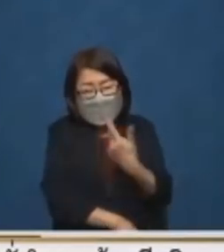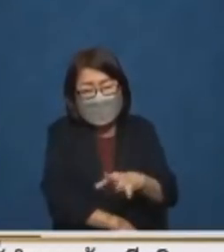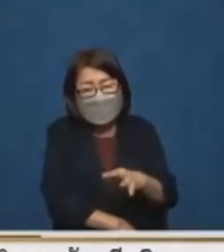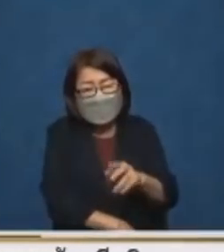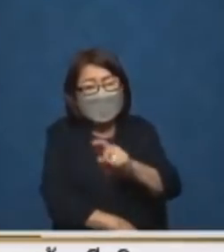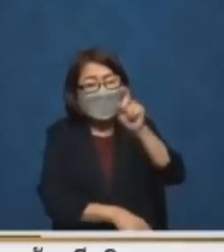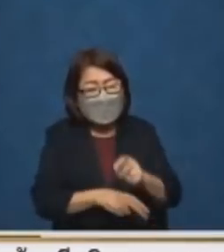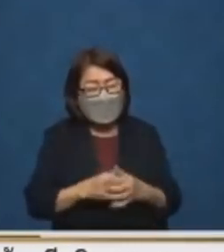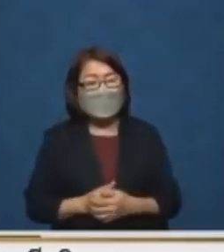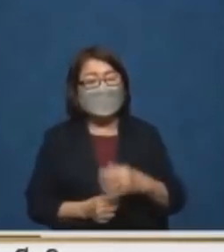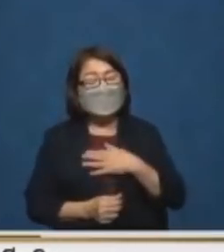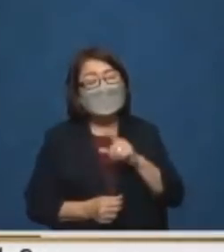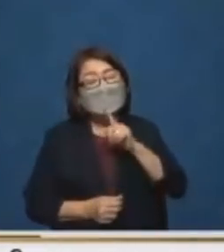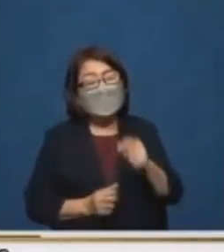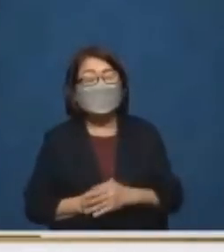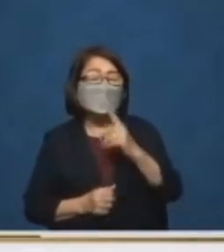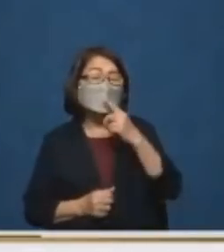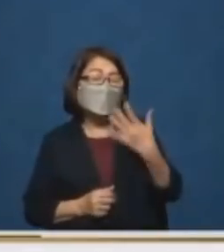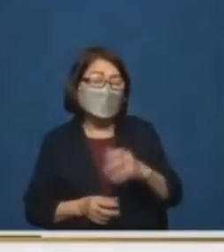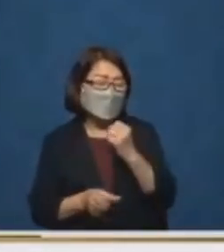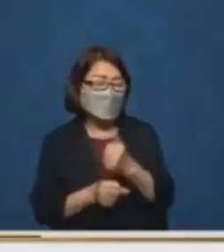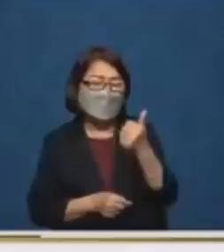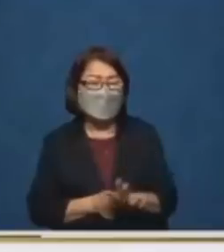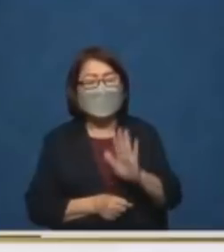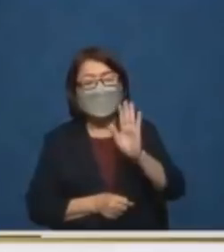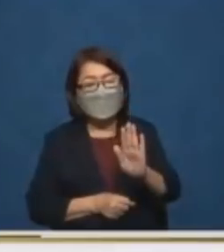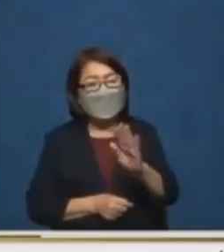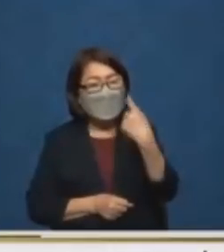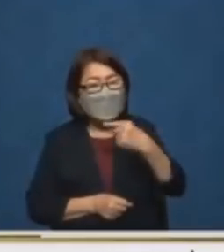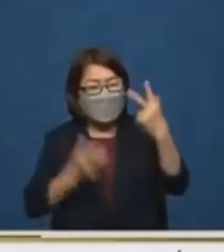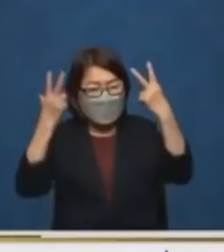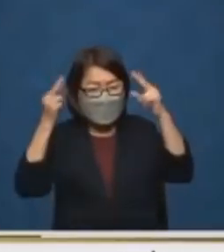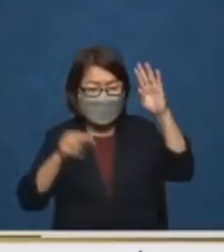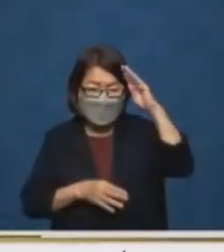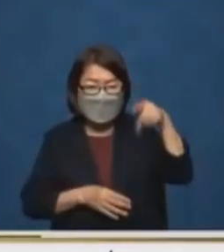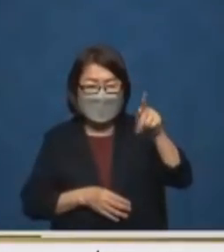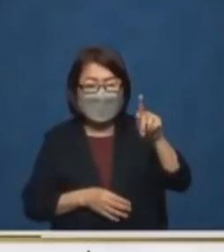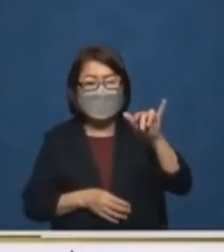คำพูดนี้เป็นการกืนน้ำลายตัอยางอกครั้งหนึงของคนเอกประยุษจัรโชา์ครับธ pastor